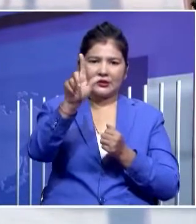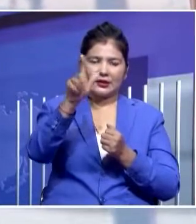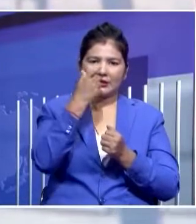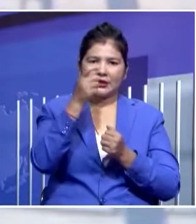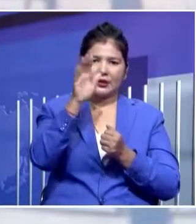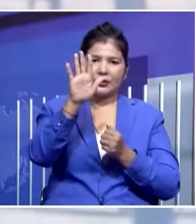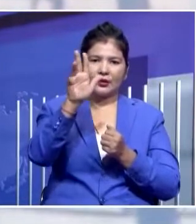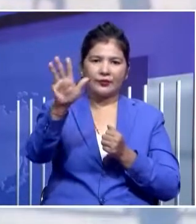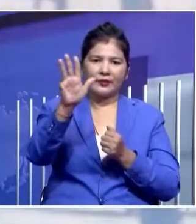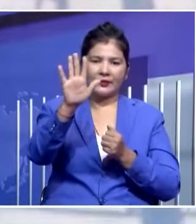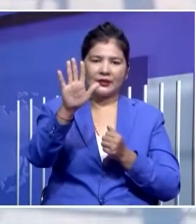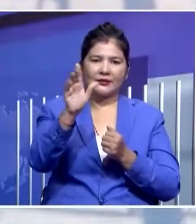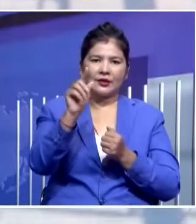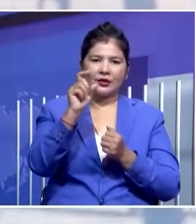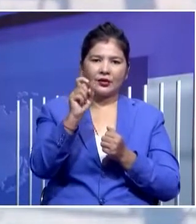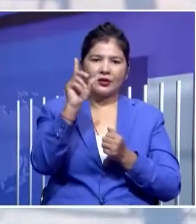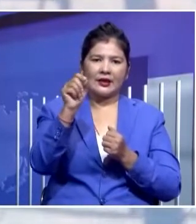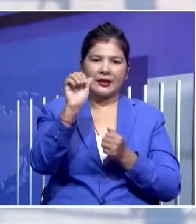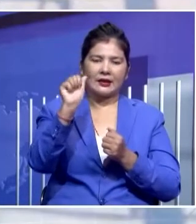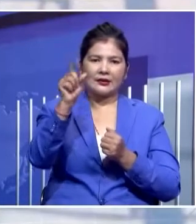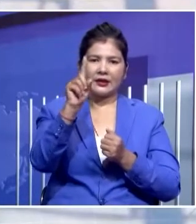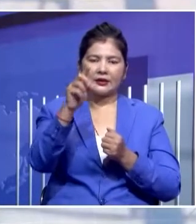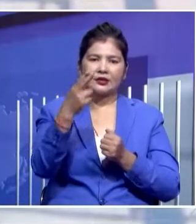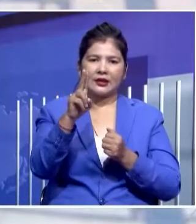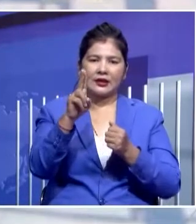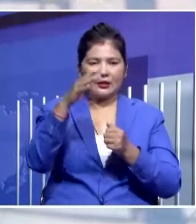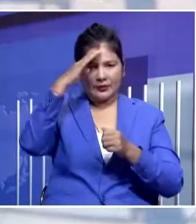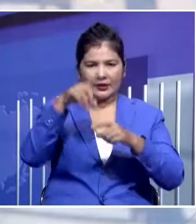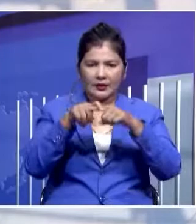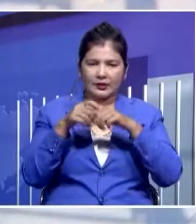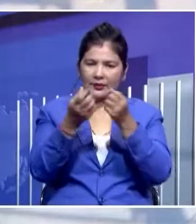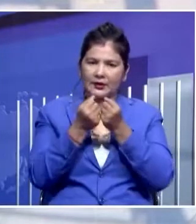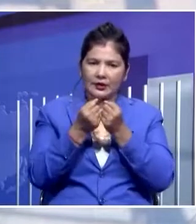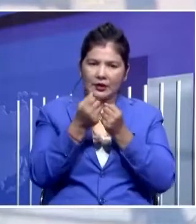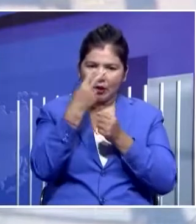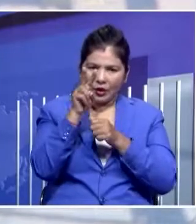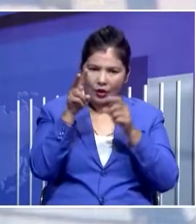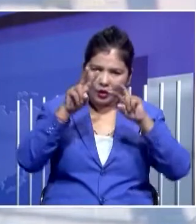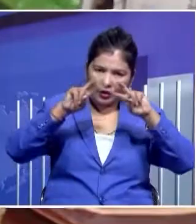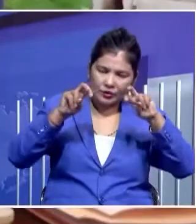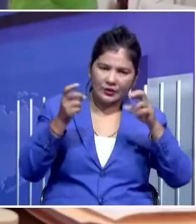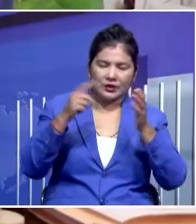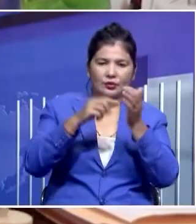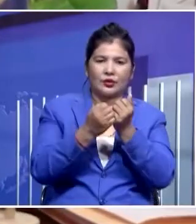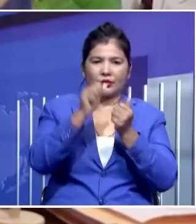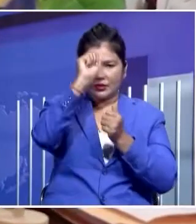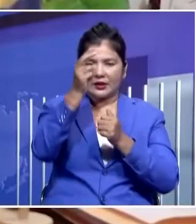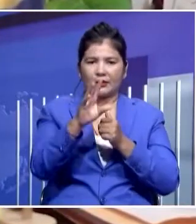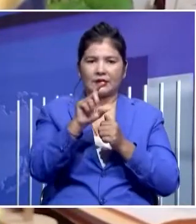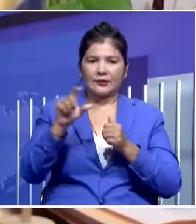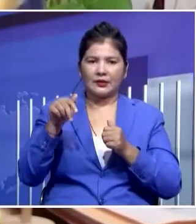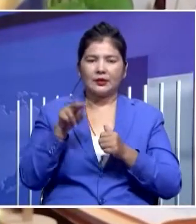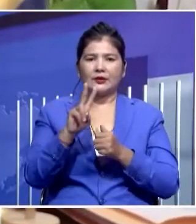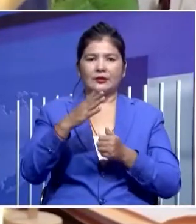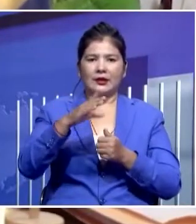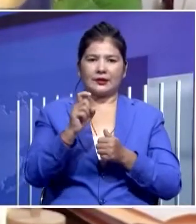3 किलो 795 ग्राम गाँजा सहित 1 प्रहरीले नियन्त्रणमा लिएर अनुसन्धान सुरु गरेको जनाएको छ। नेपाल